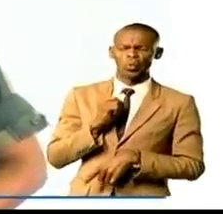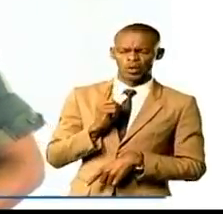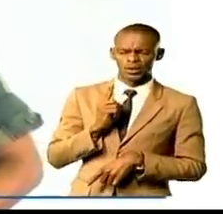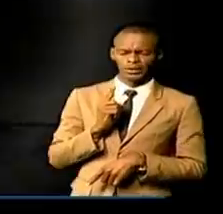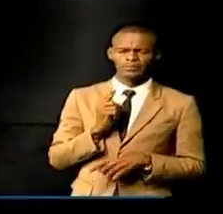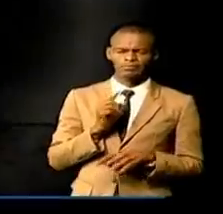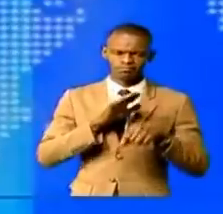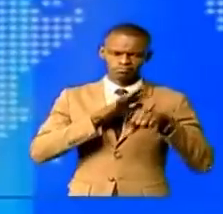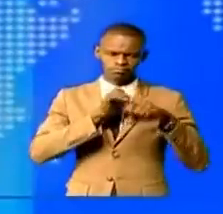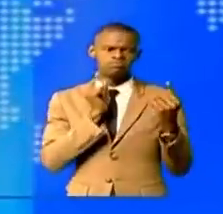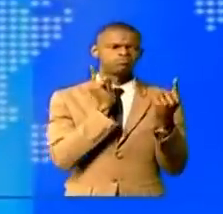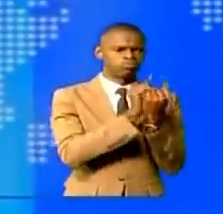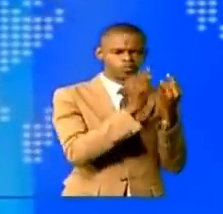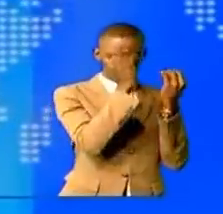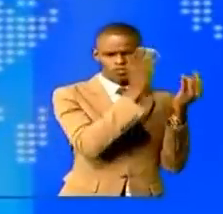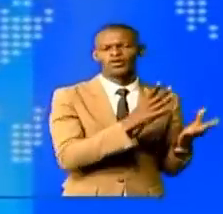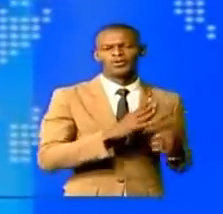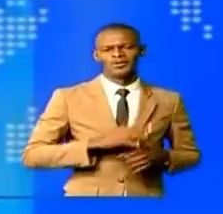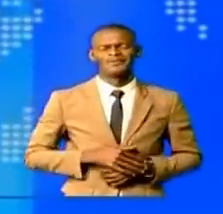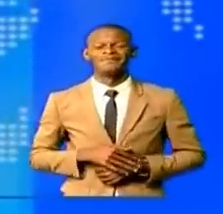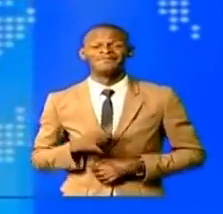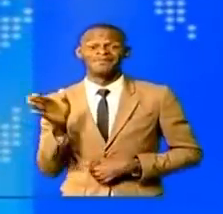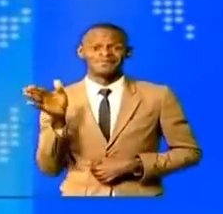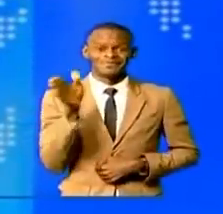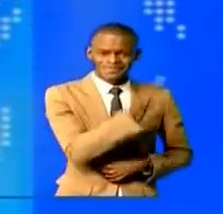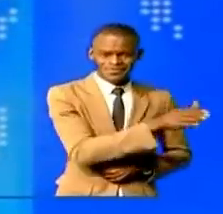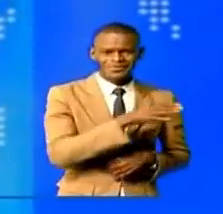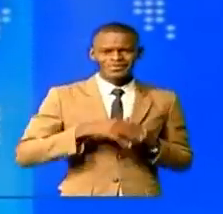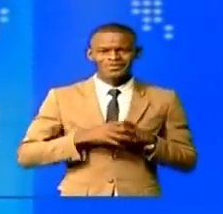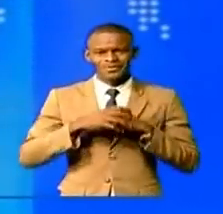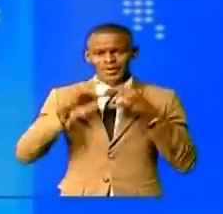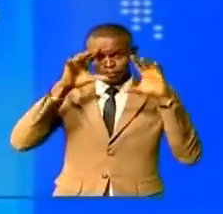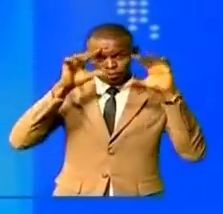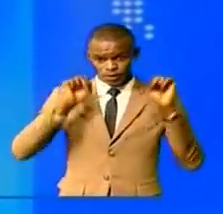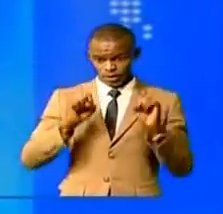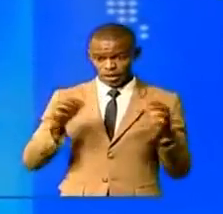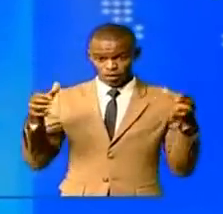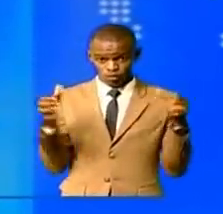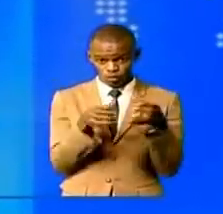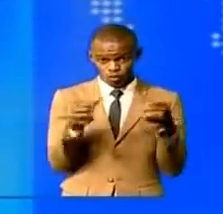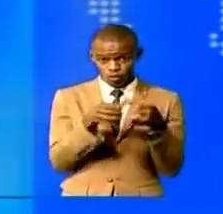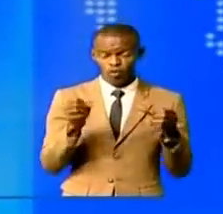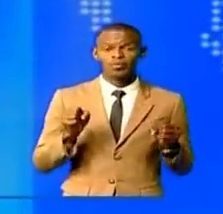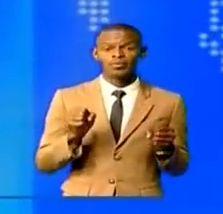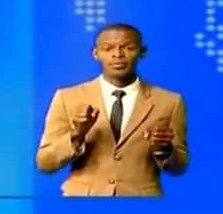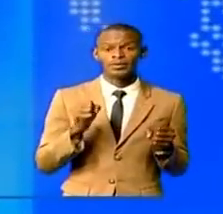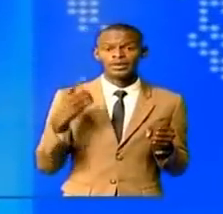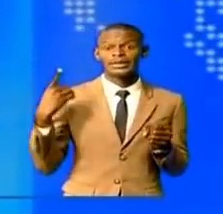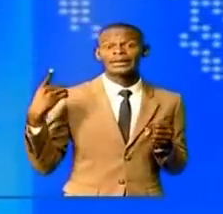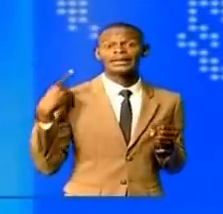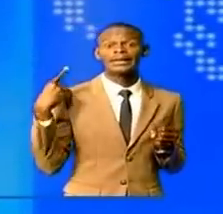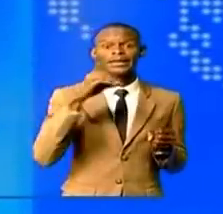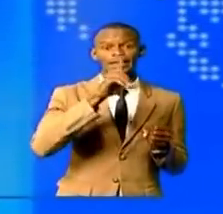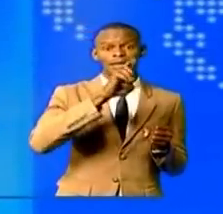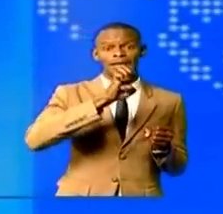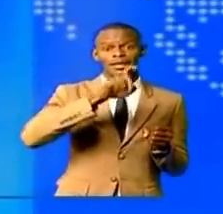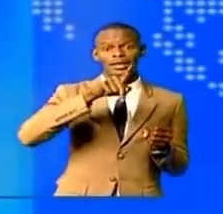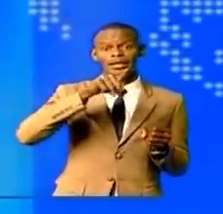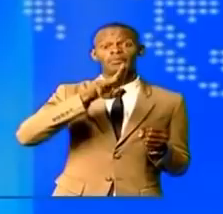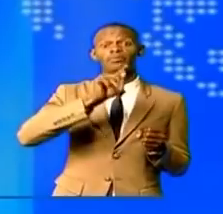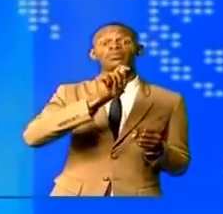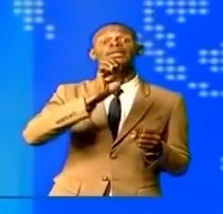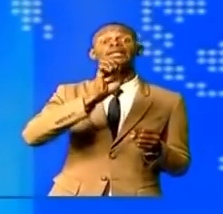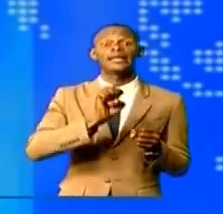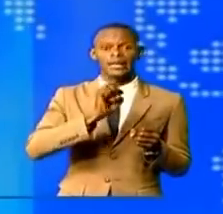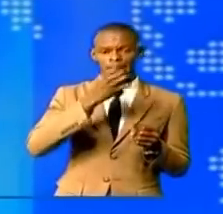sécurité. Le président du caucus des élus du Nord Kivu, dans le territoire de Nirangongo, l'honorable Singoma Mwanza